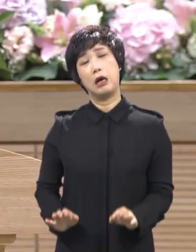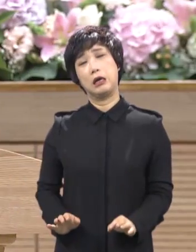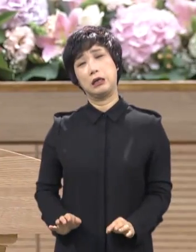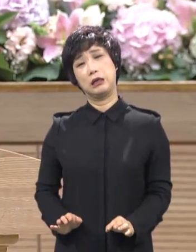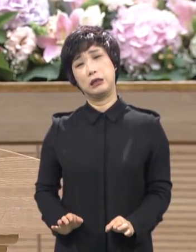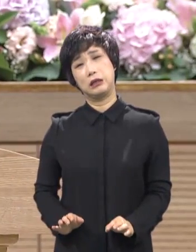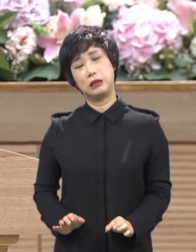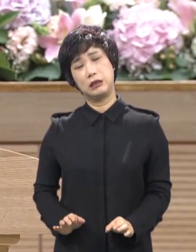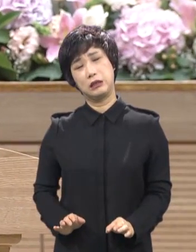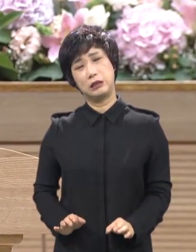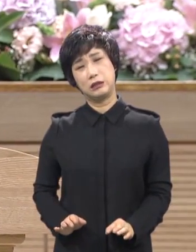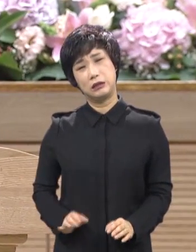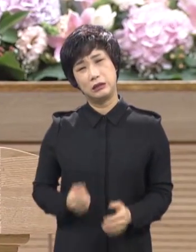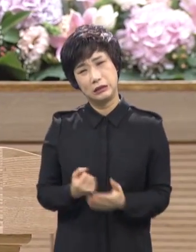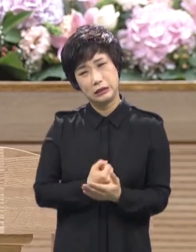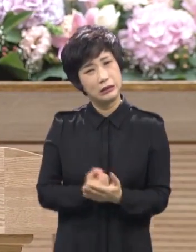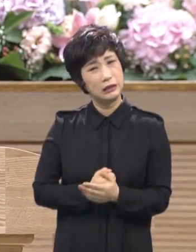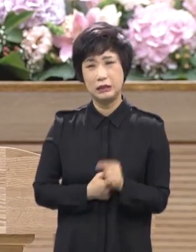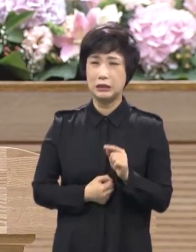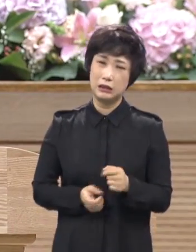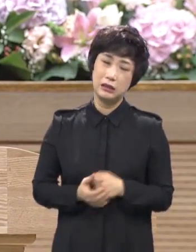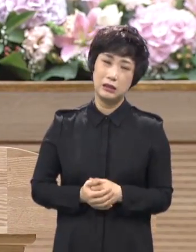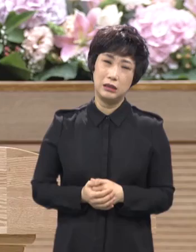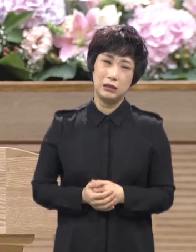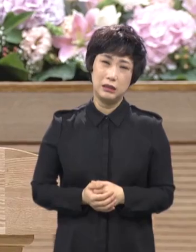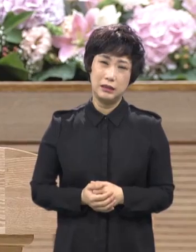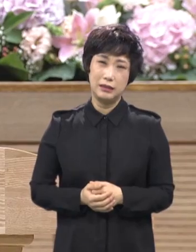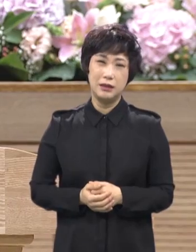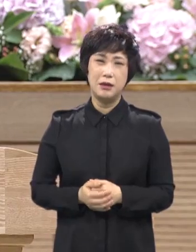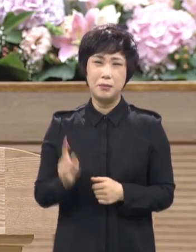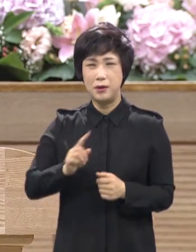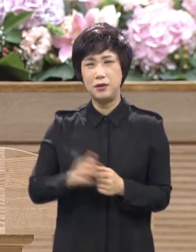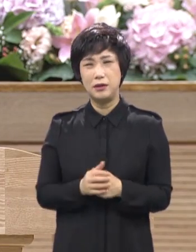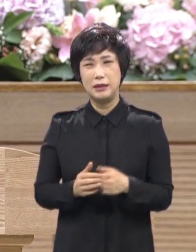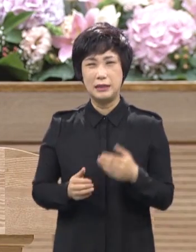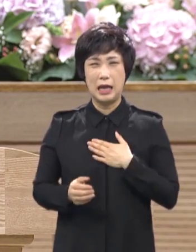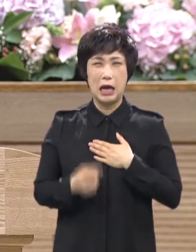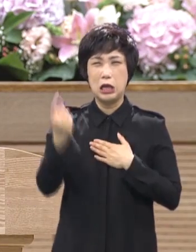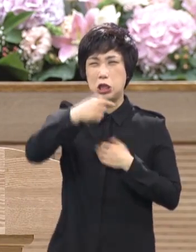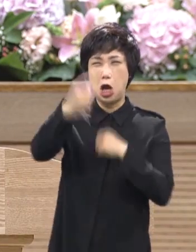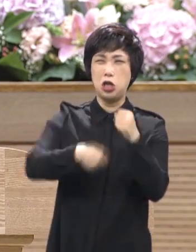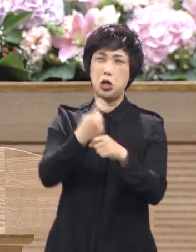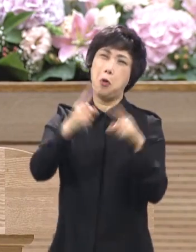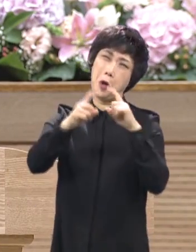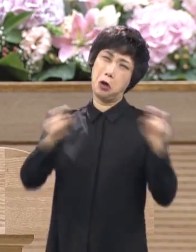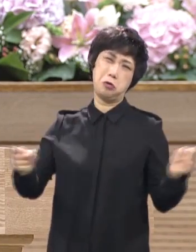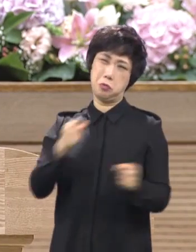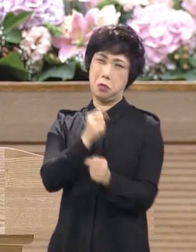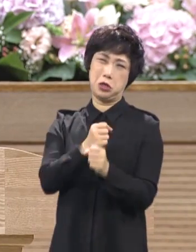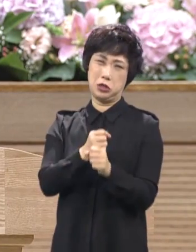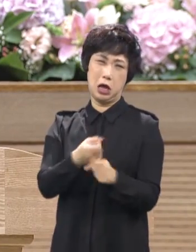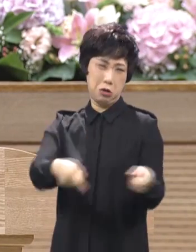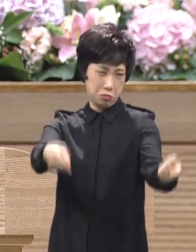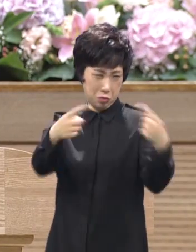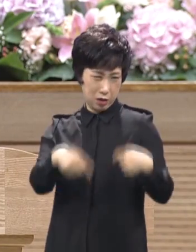미혹당하면 자, 내가 천년왕국을 만든다. 근데 그리